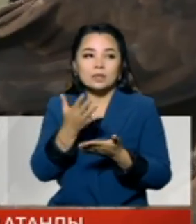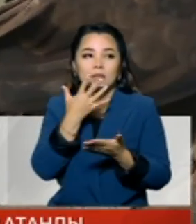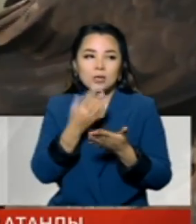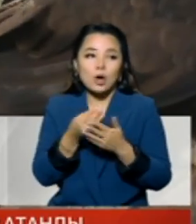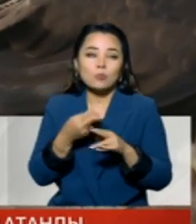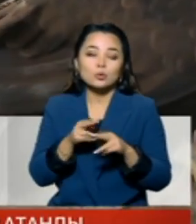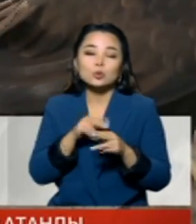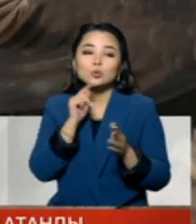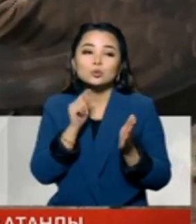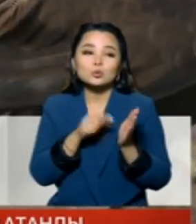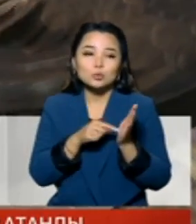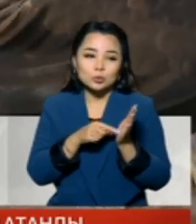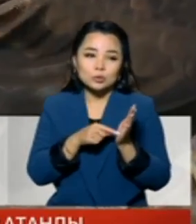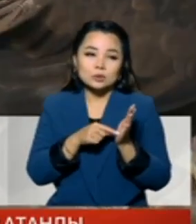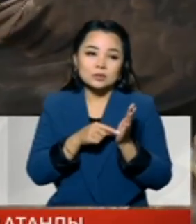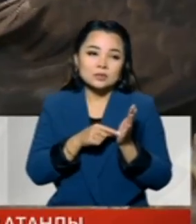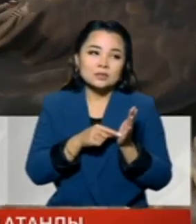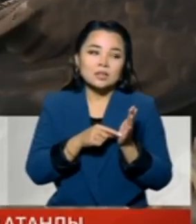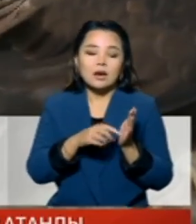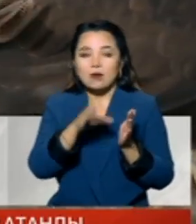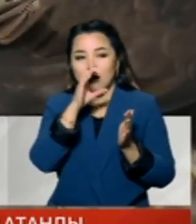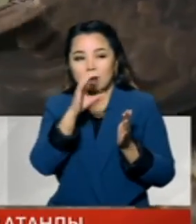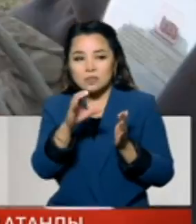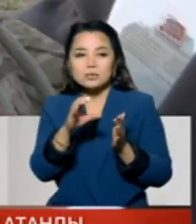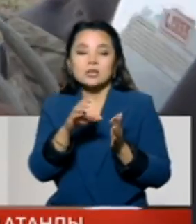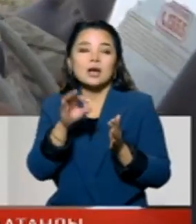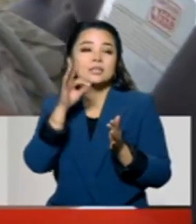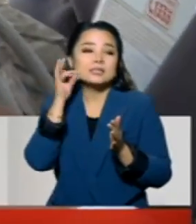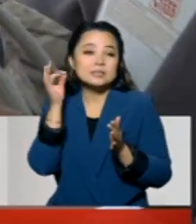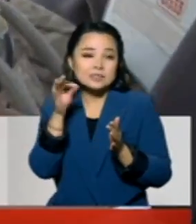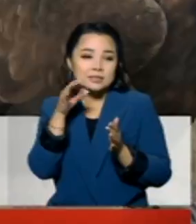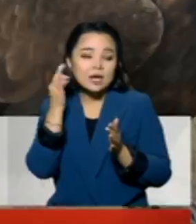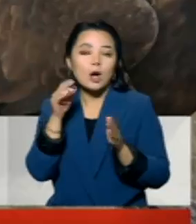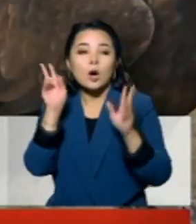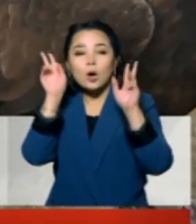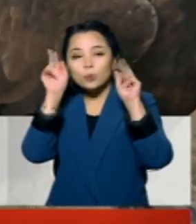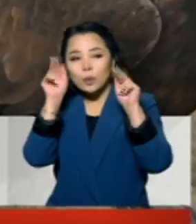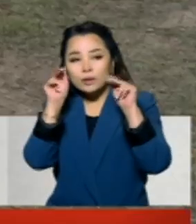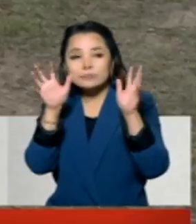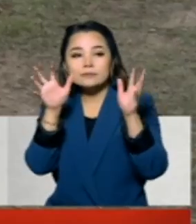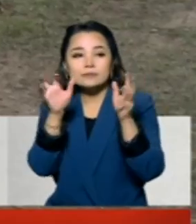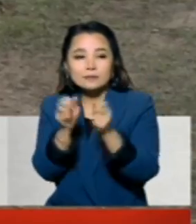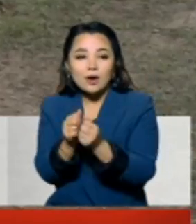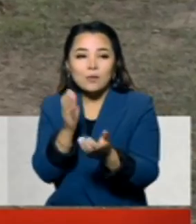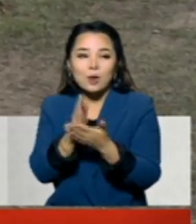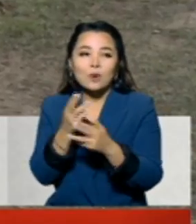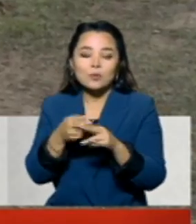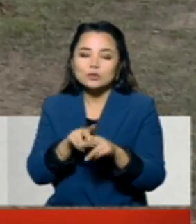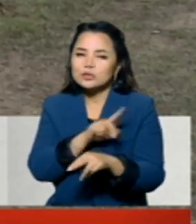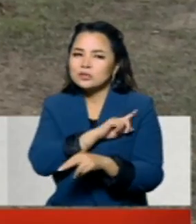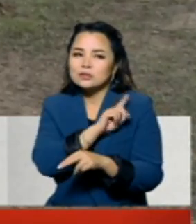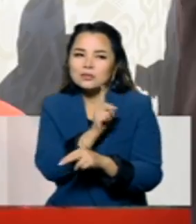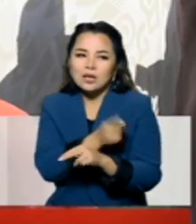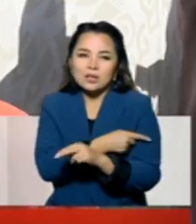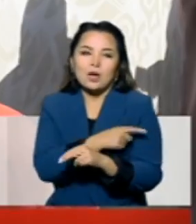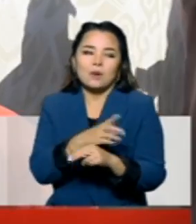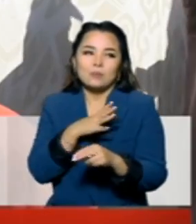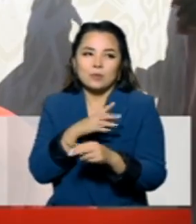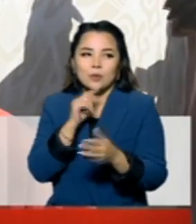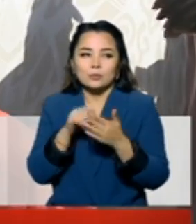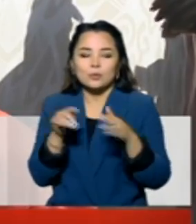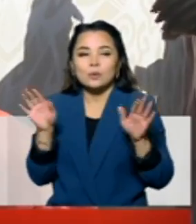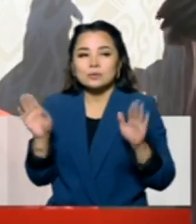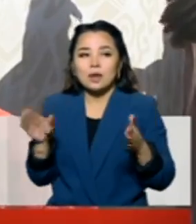құс қасқыр алады, түлке алады, қоян алады, жүректі құс. Көп жанкүйердің ішінен әлемге әйгілі бүркітші